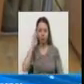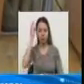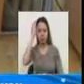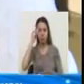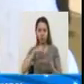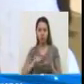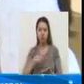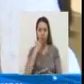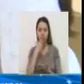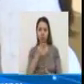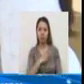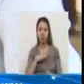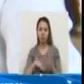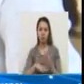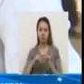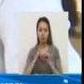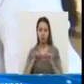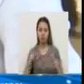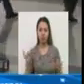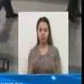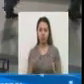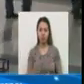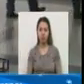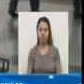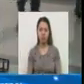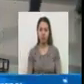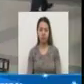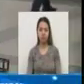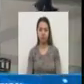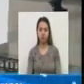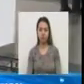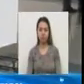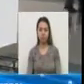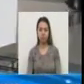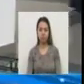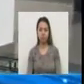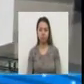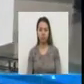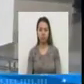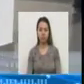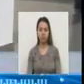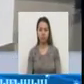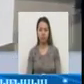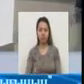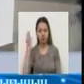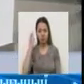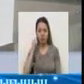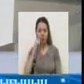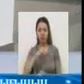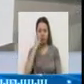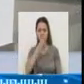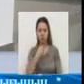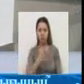игеруге, өз бәсекелестік қабілетінің артуына арқа сүйеуі тиіс. Несомненно, что ежегодное послание президента. Елбасының жыл сайынғы